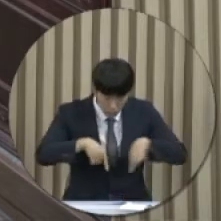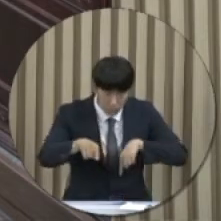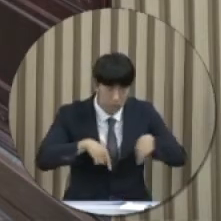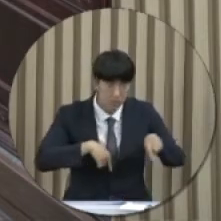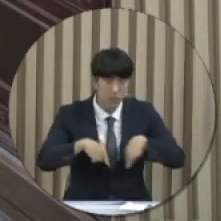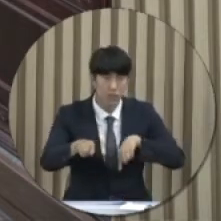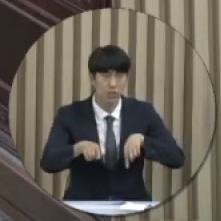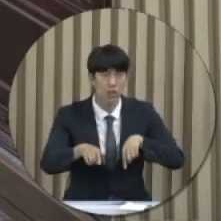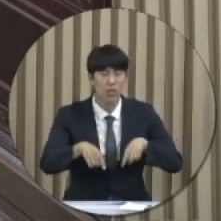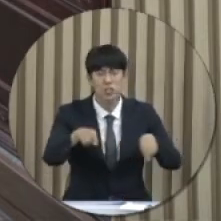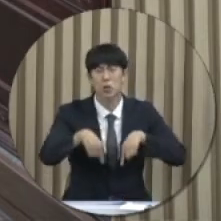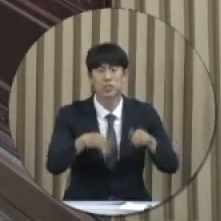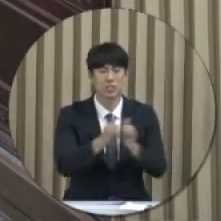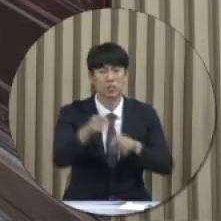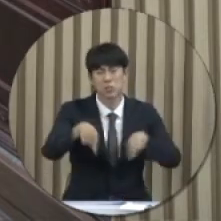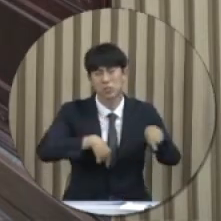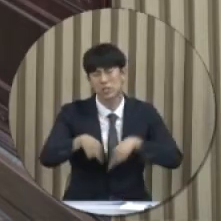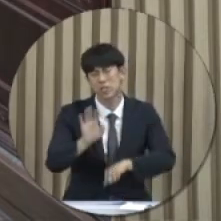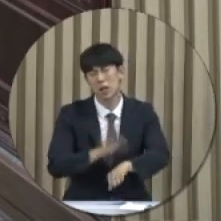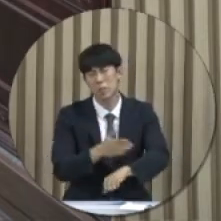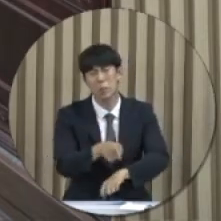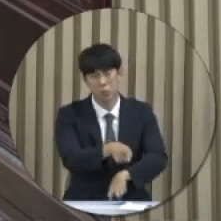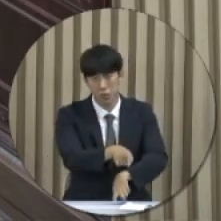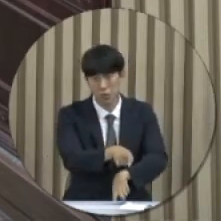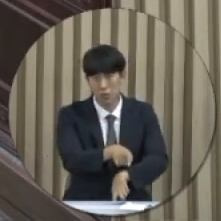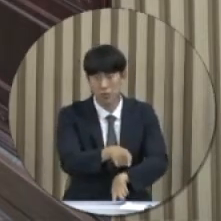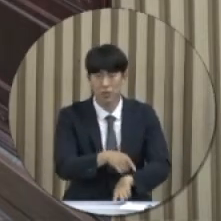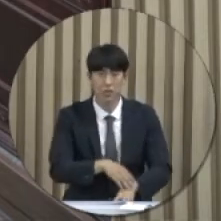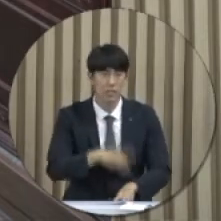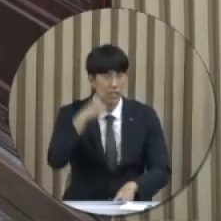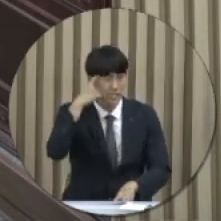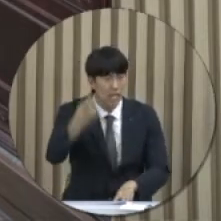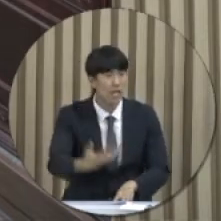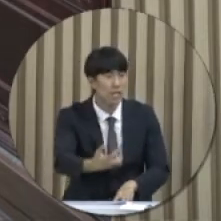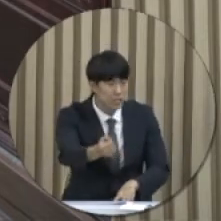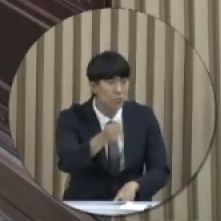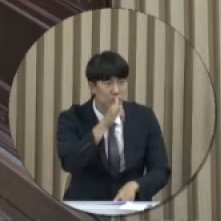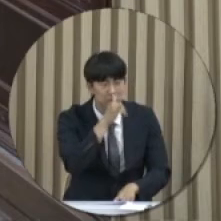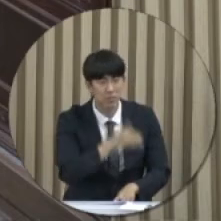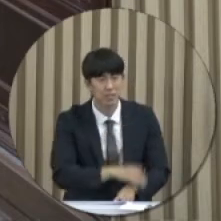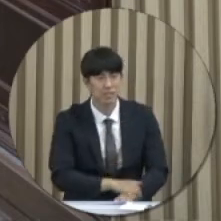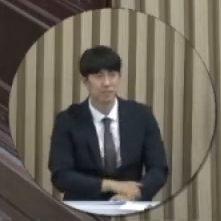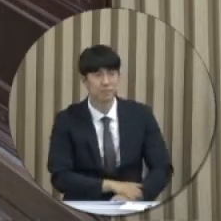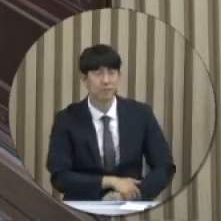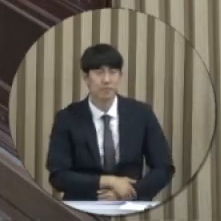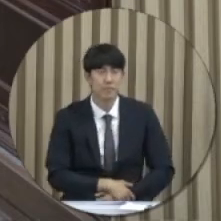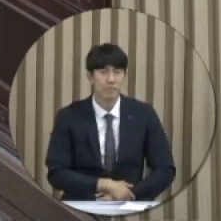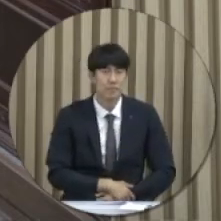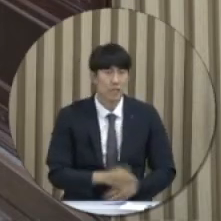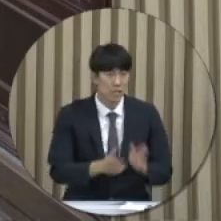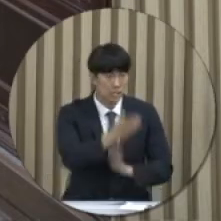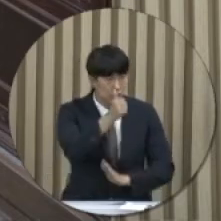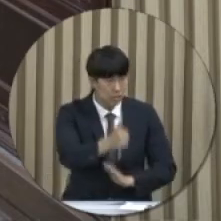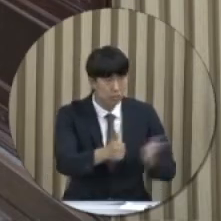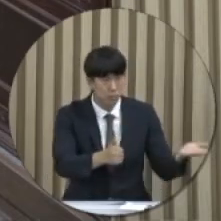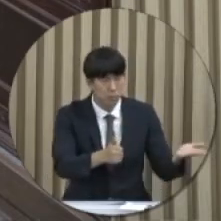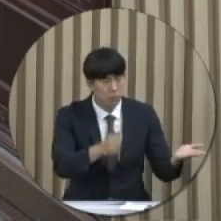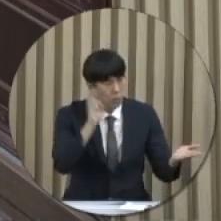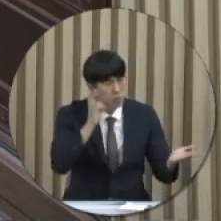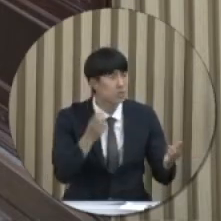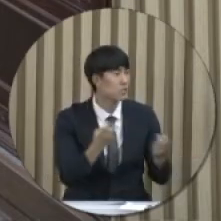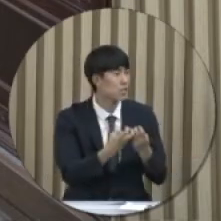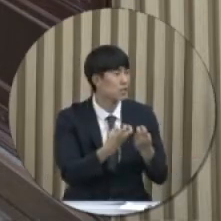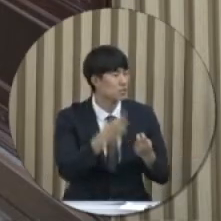정치인들이 정치를 잘못해서 하고 있다. 이렇게 이제 생각을 하시고 계신 것 같습니다. 시장님은 혹시 이 부분에 대해서